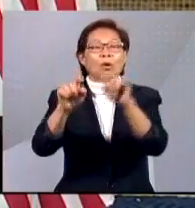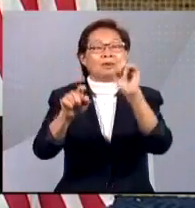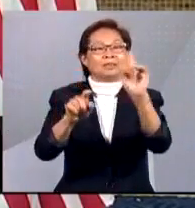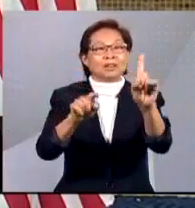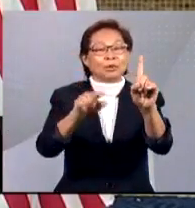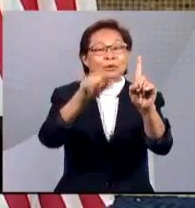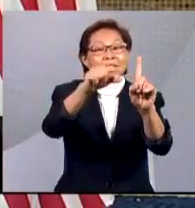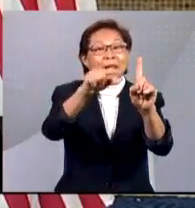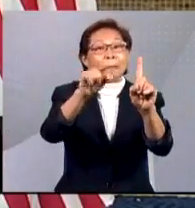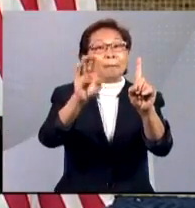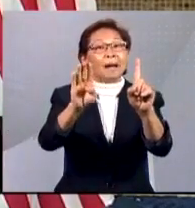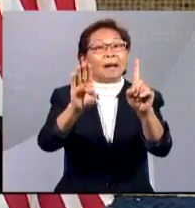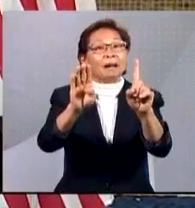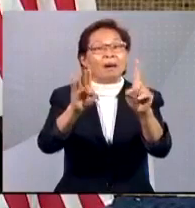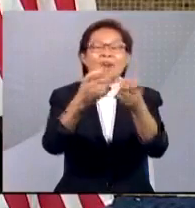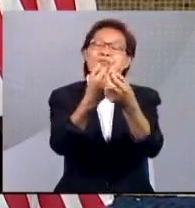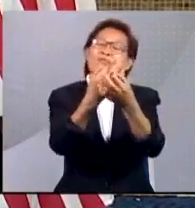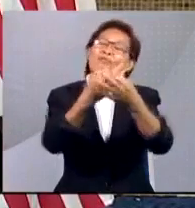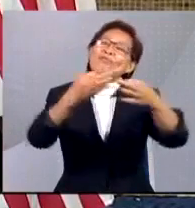1 GB